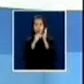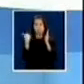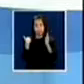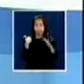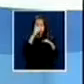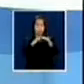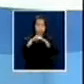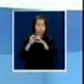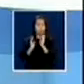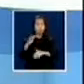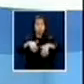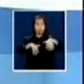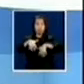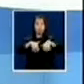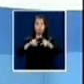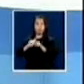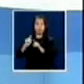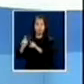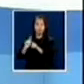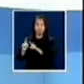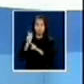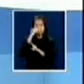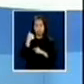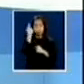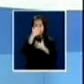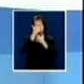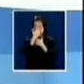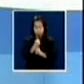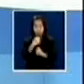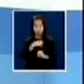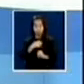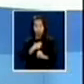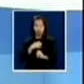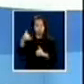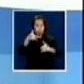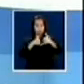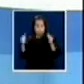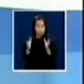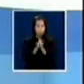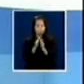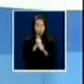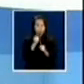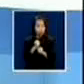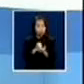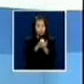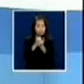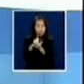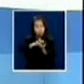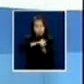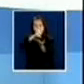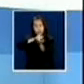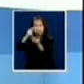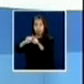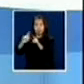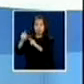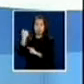พี่น้องประชาชนซึ่งได้สนใจอยากที่จะเข้ามาร่วมกันฟื้นฟูบ้านเมืองของเราโดยเริ่มต้นจากการ